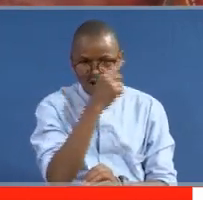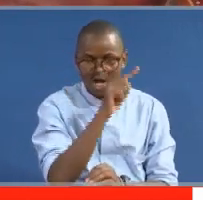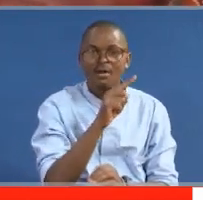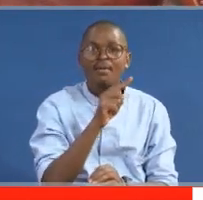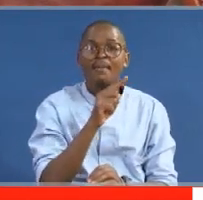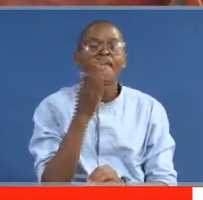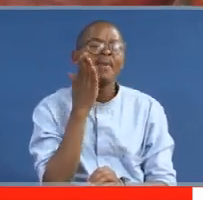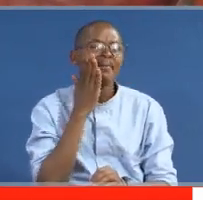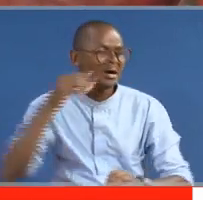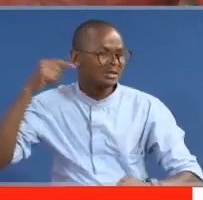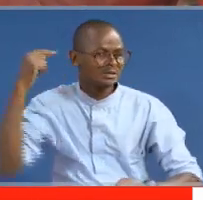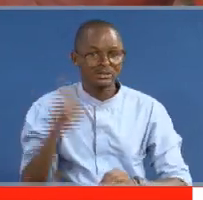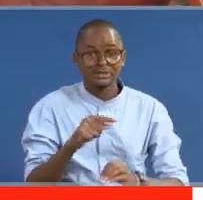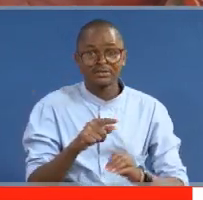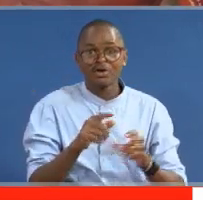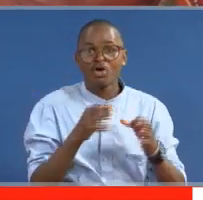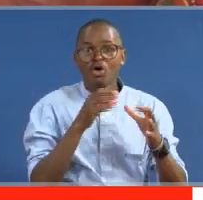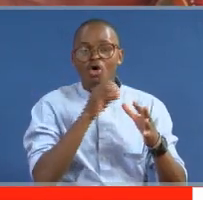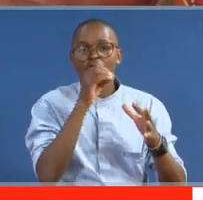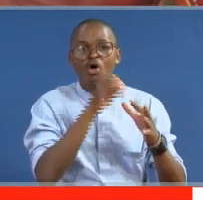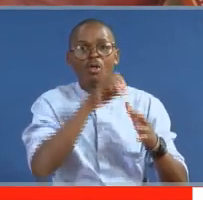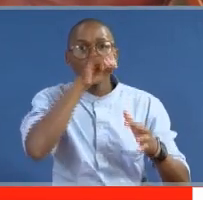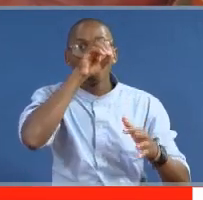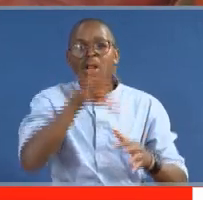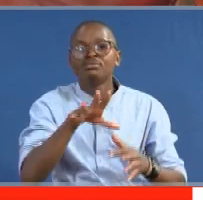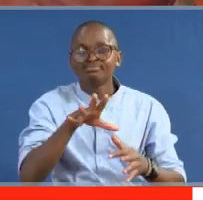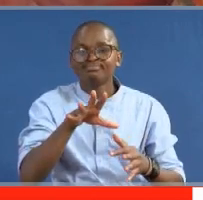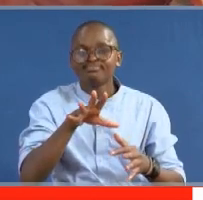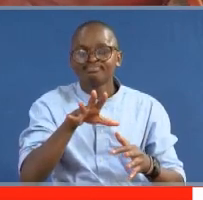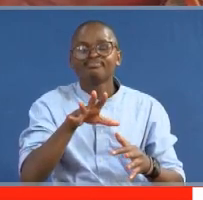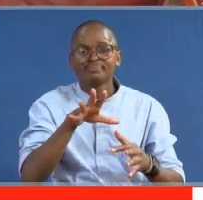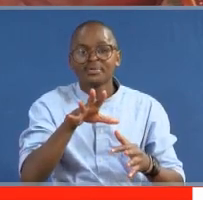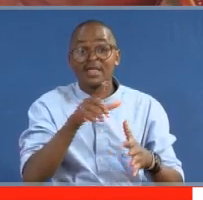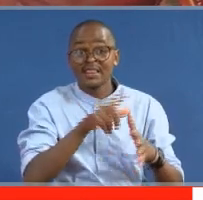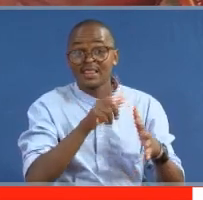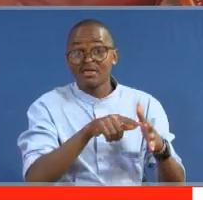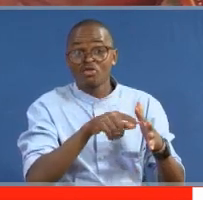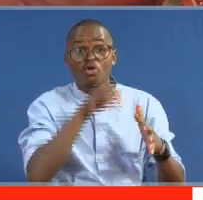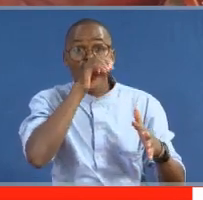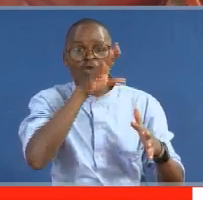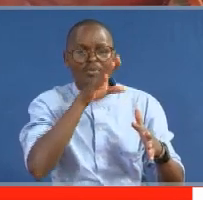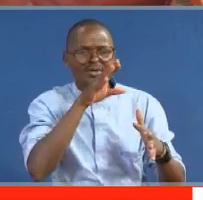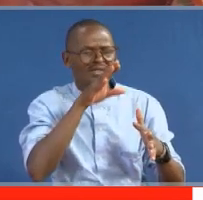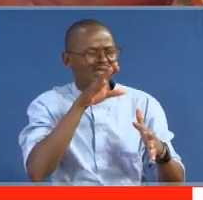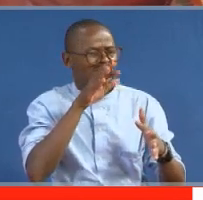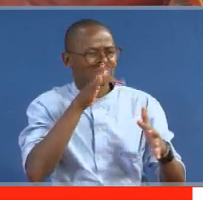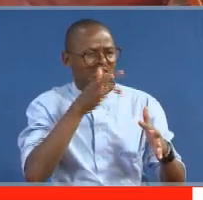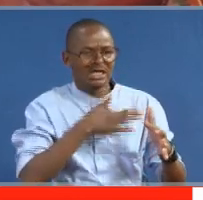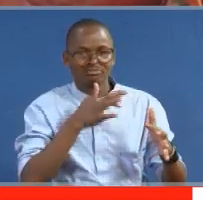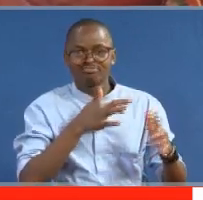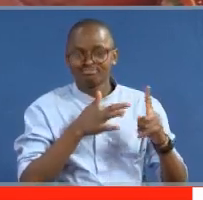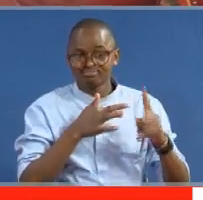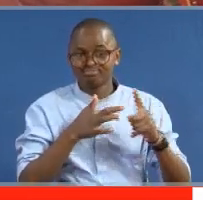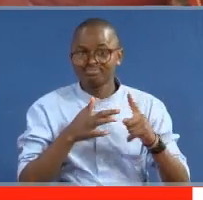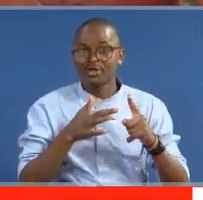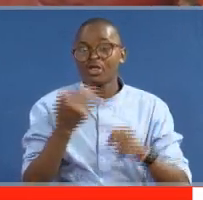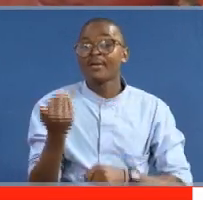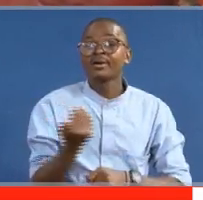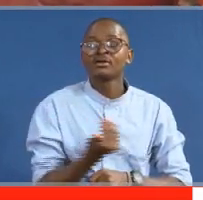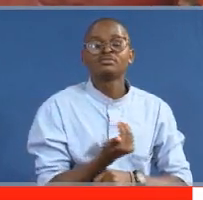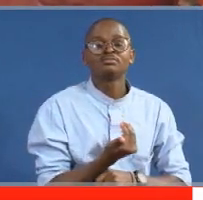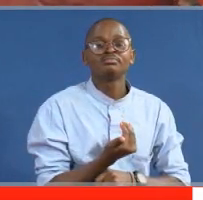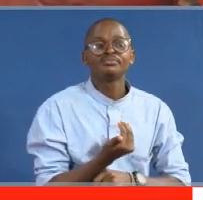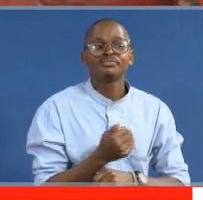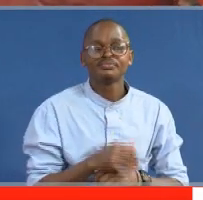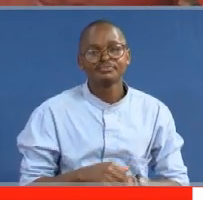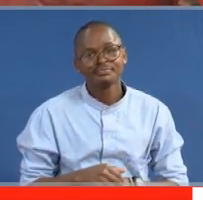akipigwa ngumi ama maneno mazito yakitolewa yakinenwa, maneno hayo yanaguza moyo wa hawa watoto.